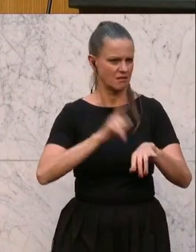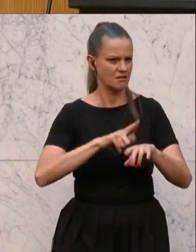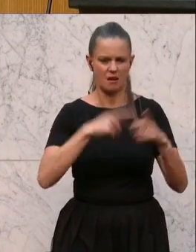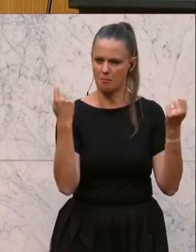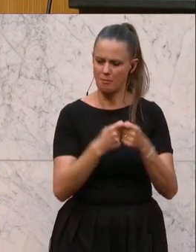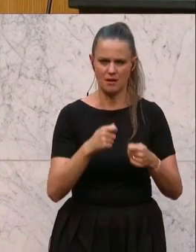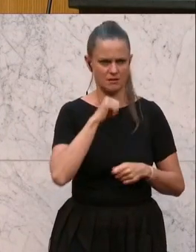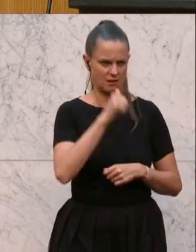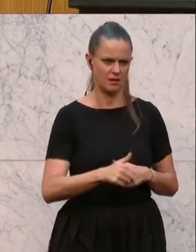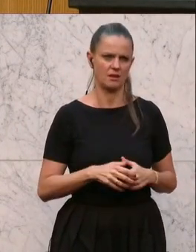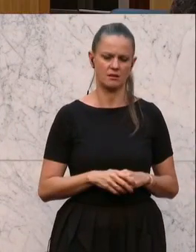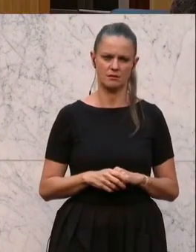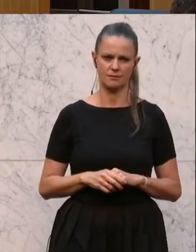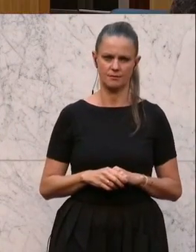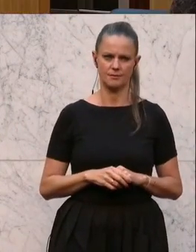funktioniert.